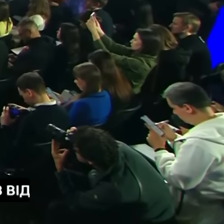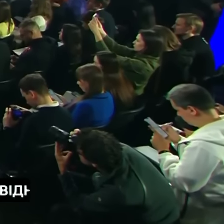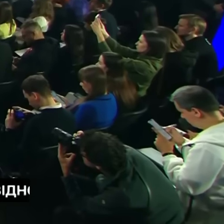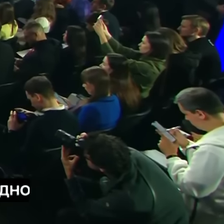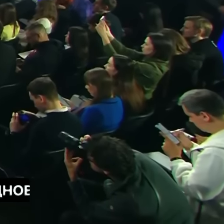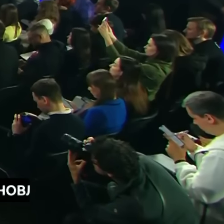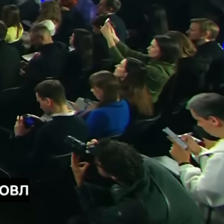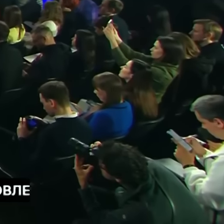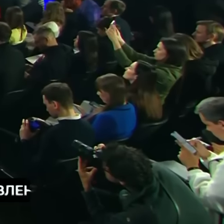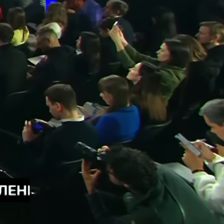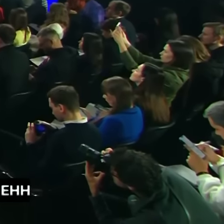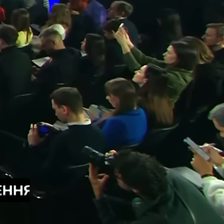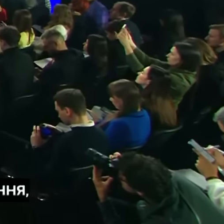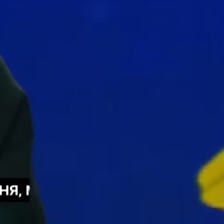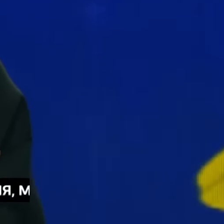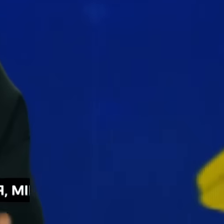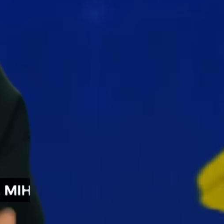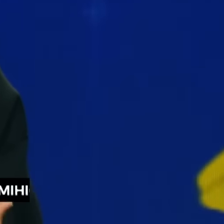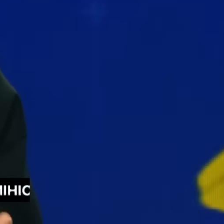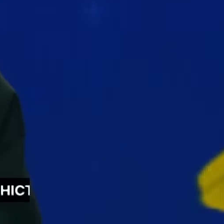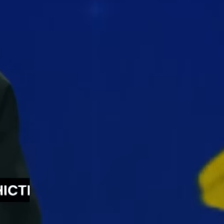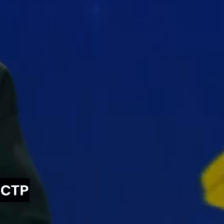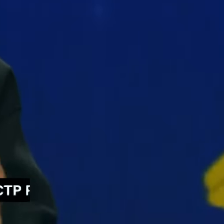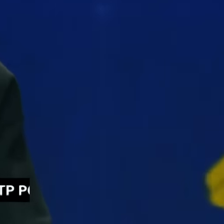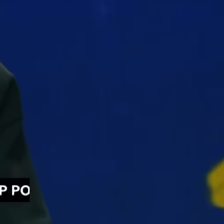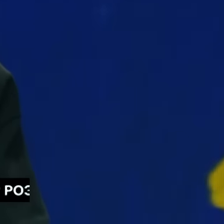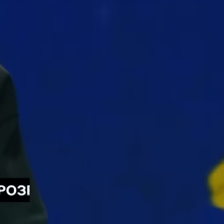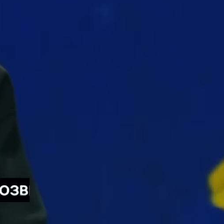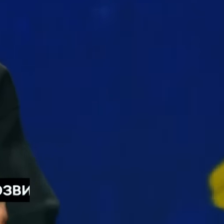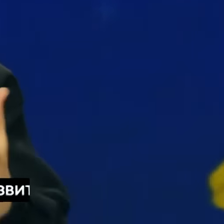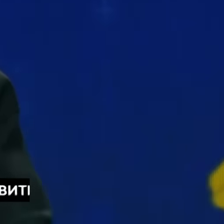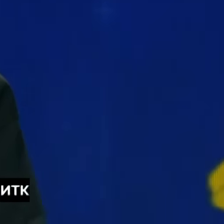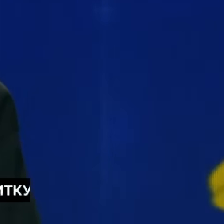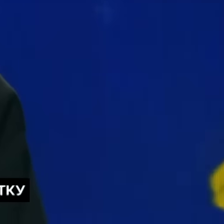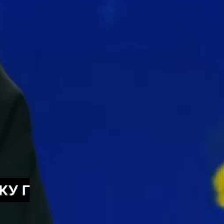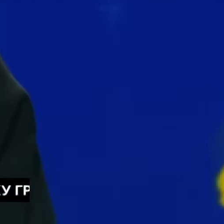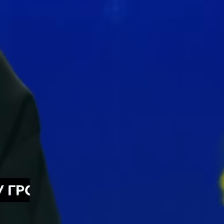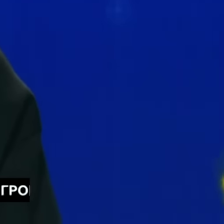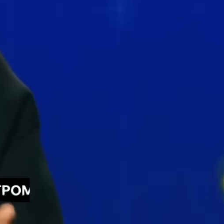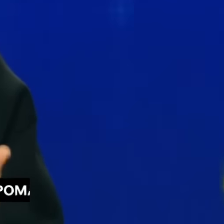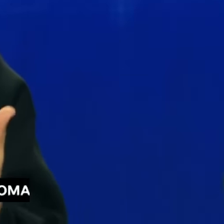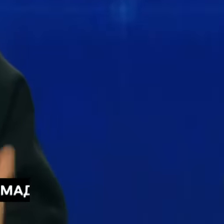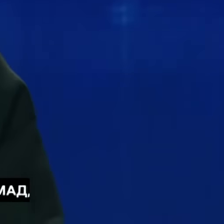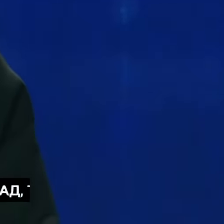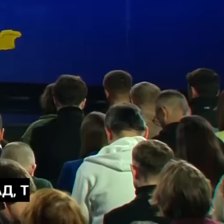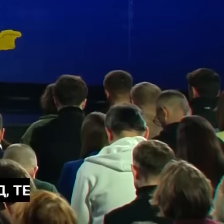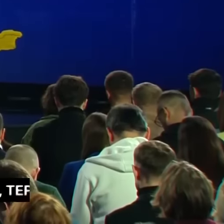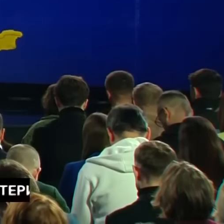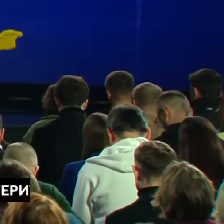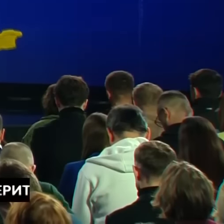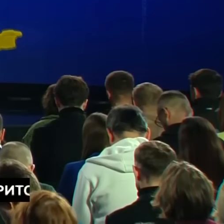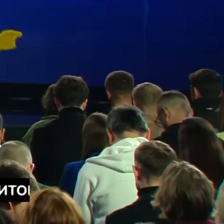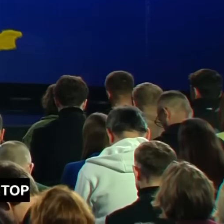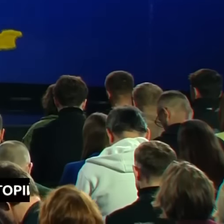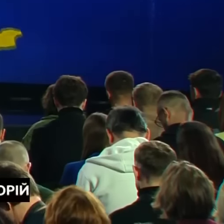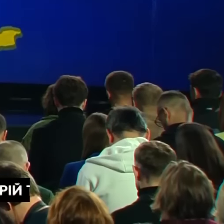тільки ви. Я вважаю, що ми брати з вами. І я вважаю, що це була, ви нам допомагали, як ви могли. Це